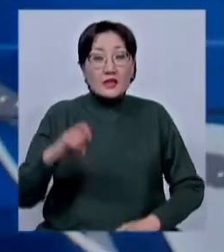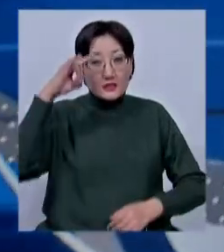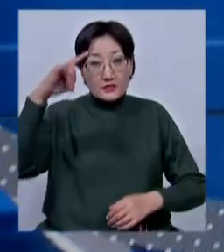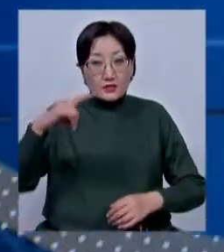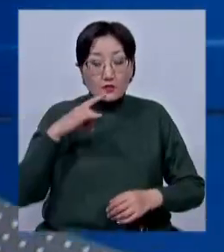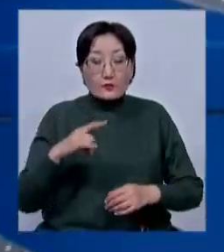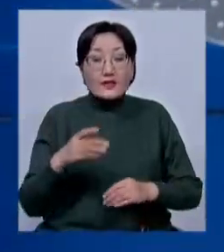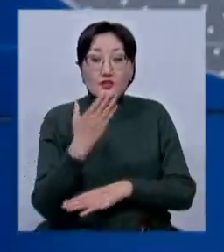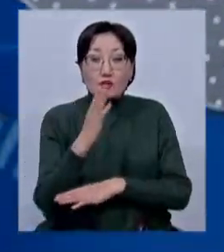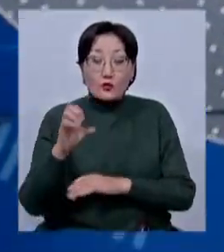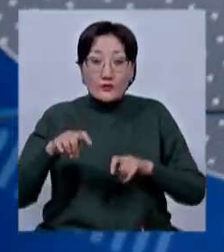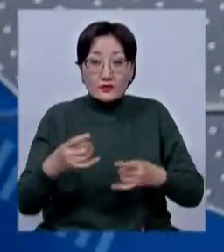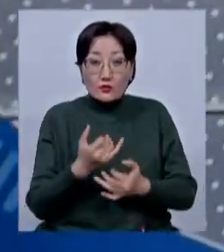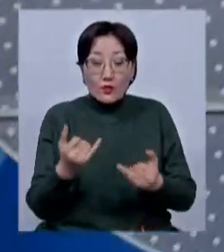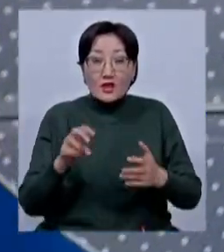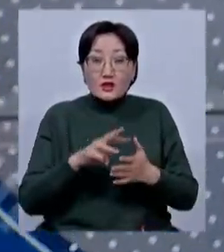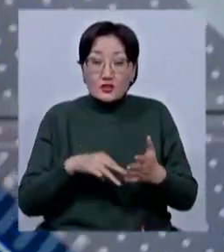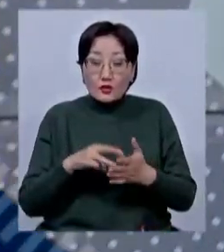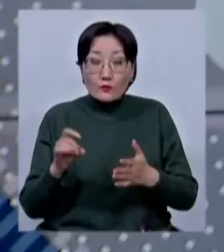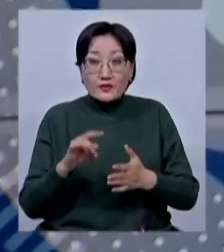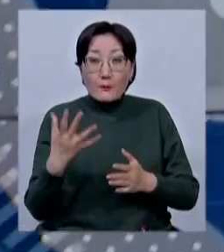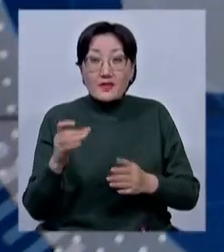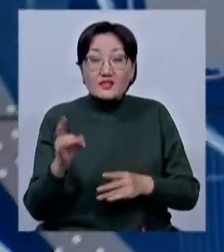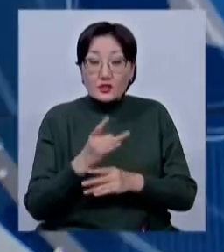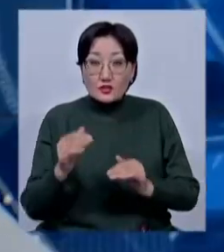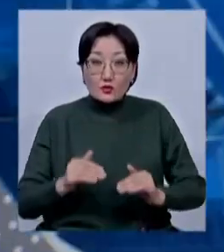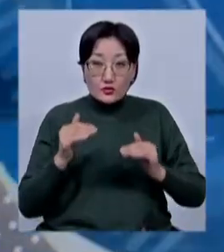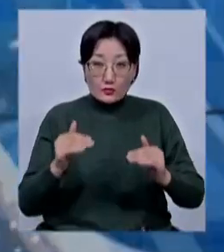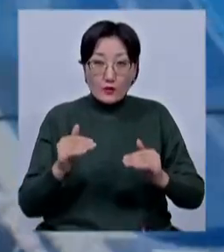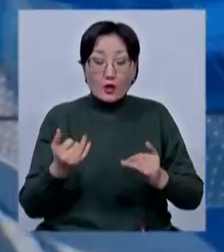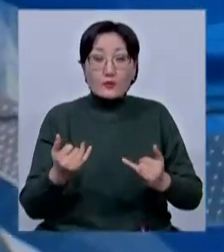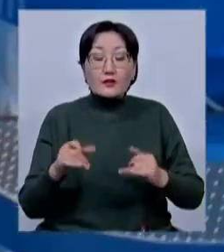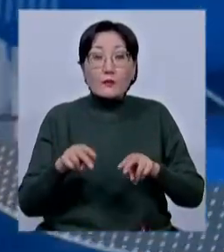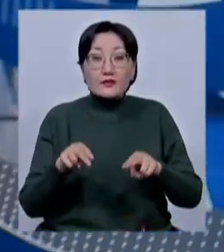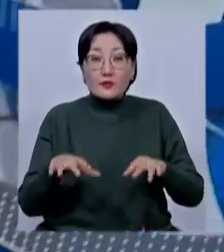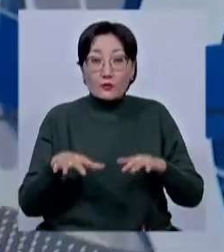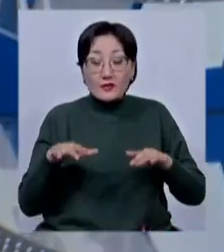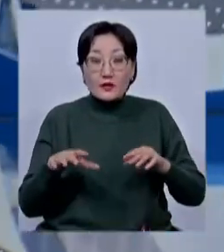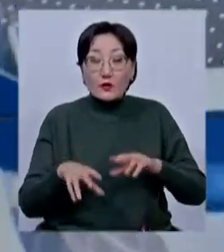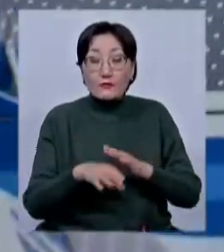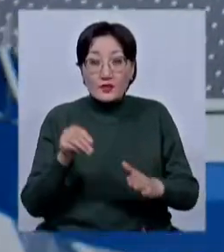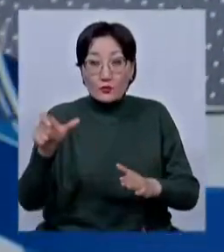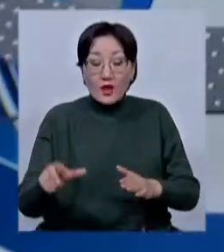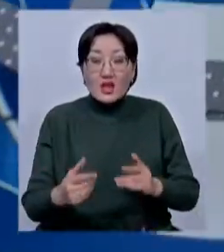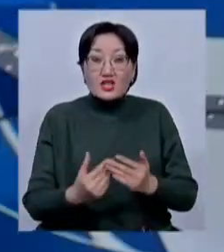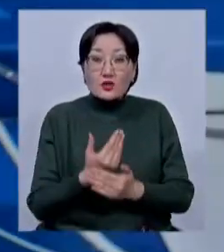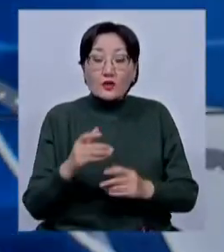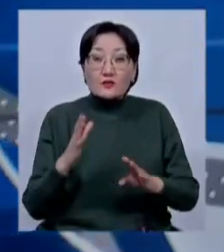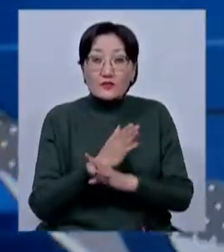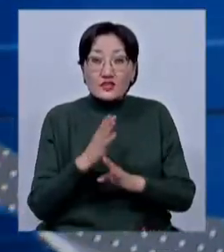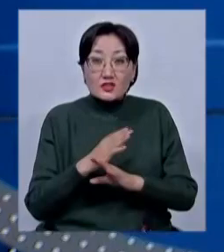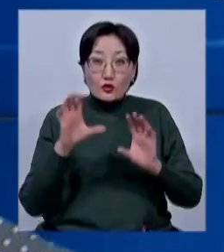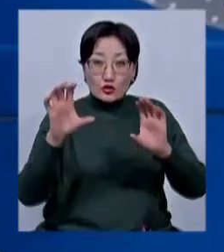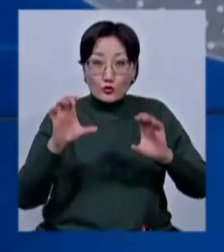Қазақстанда ағаштарды кескен үшін айыппұл көлемі 5 есеге көбейтіледі. Бүгін парламент сенатының депутаттары жаңа